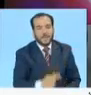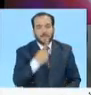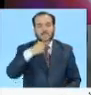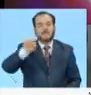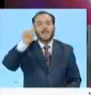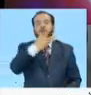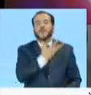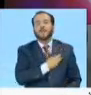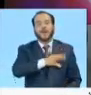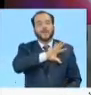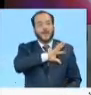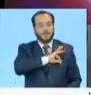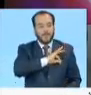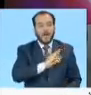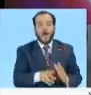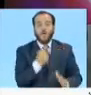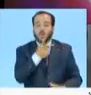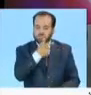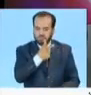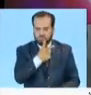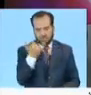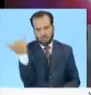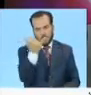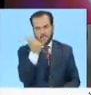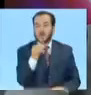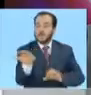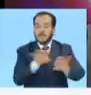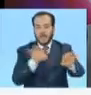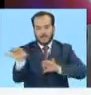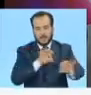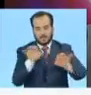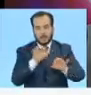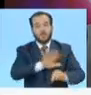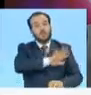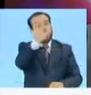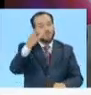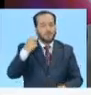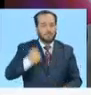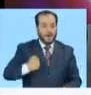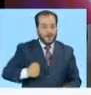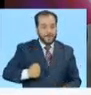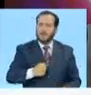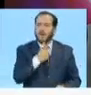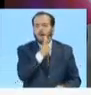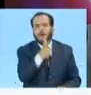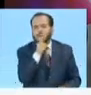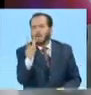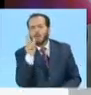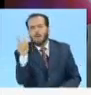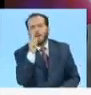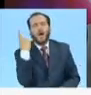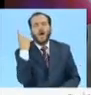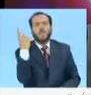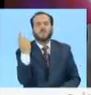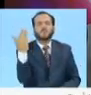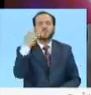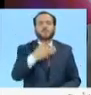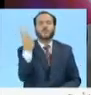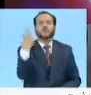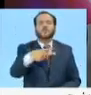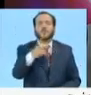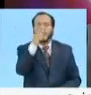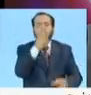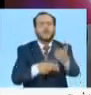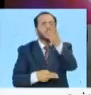بسم الله الرحمن الرحيم. ما كانت تطالب به القوى السياسية والشعبية في البحرين منذ 1920